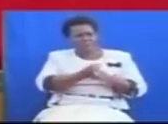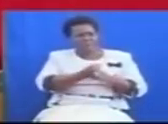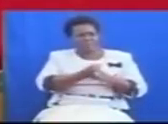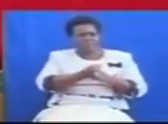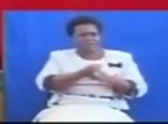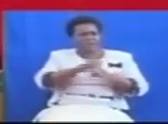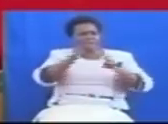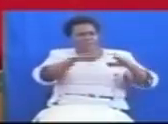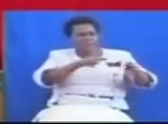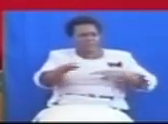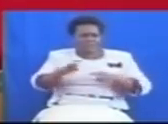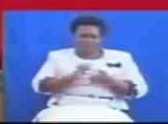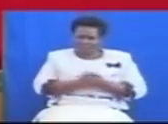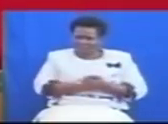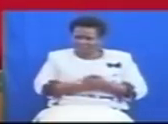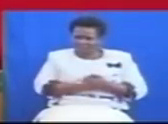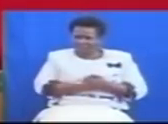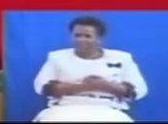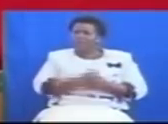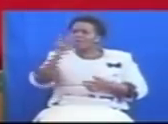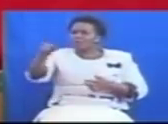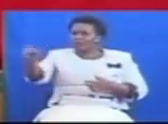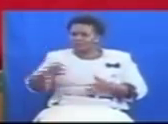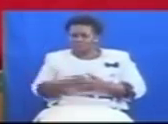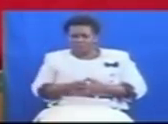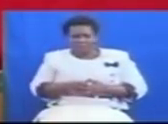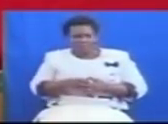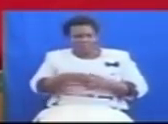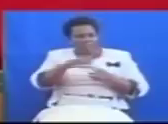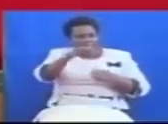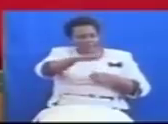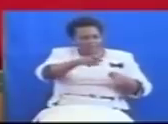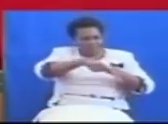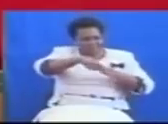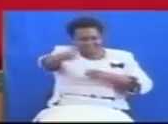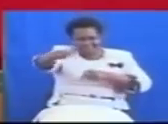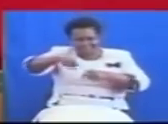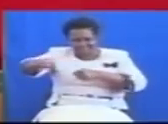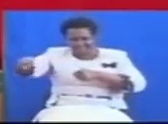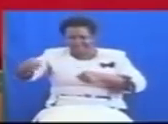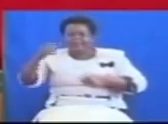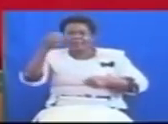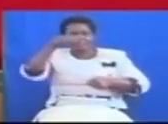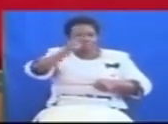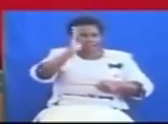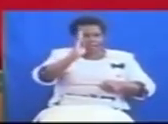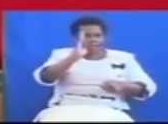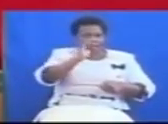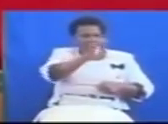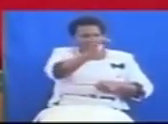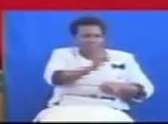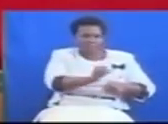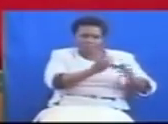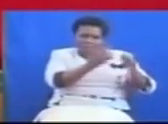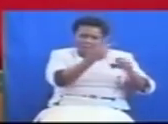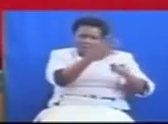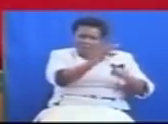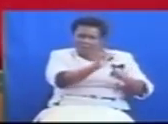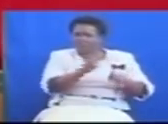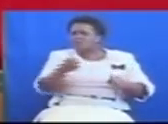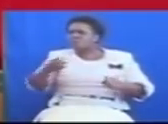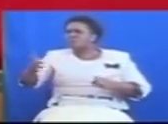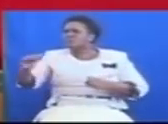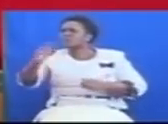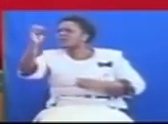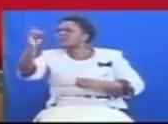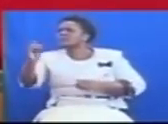na wao wanachukua 40% na ile 40% wanammilikisha yote. Tatizo lililoko kwa wananchi wetu, hata ungempa yote hawezi